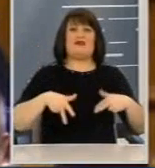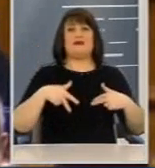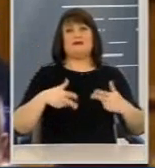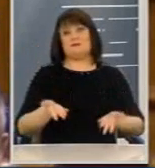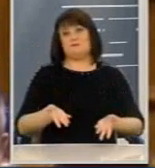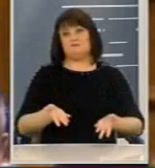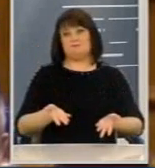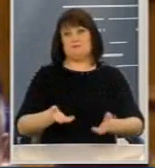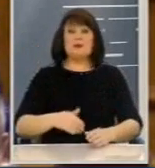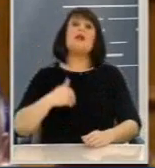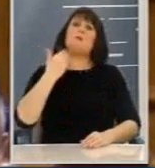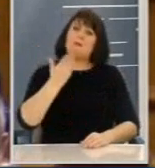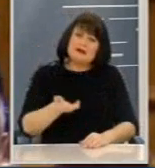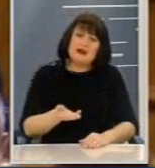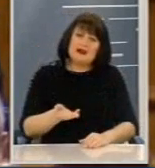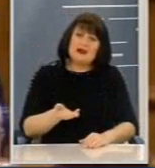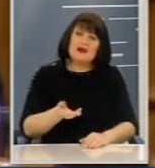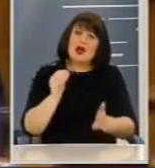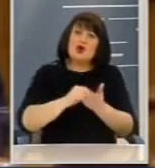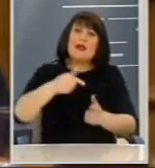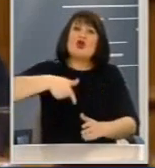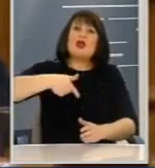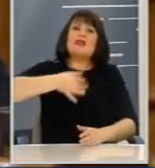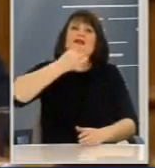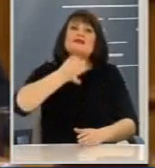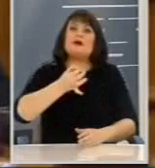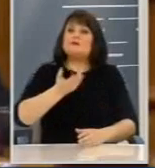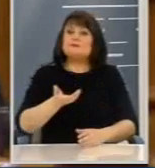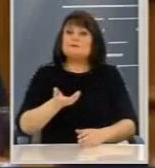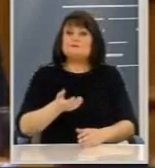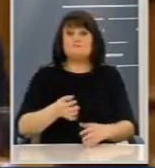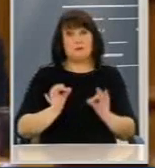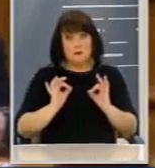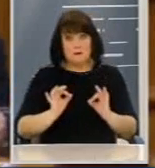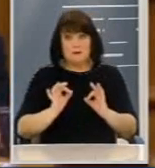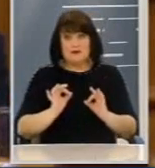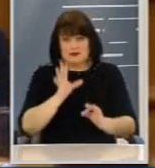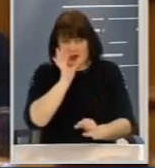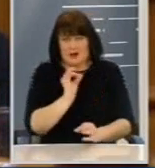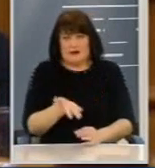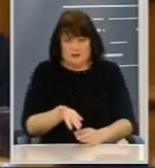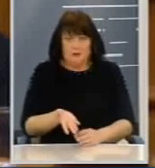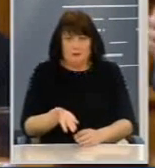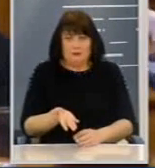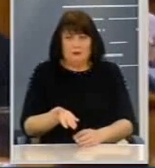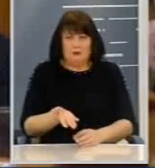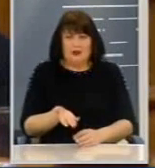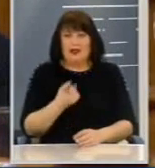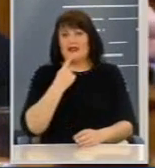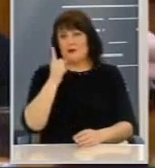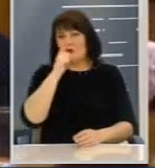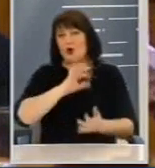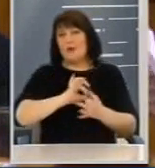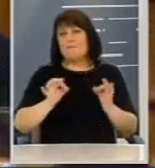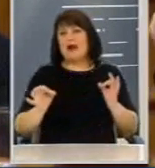σας. Και μετά είπε και κάτι ακόμα, το οποίο βεβαίως είναι και η αλήθεια. Δεν θα πω την γνωστή παροιμία που